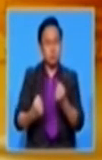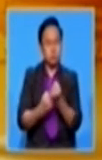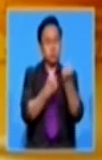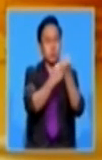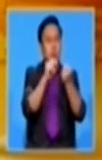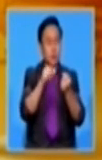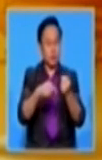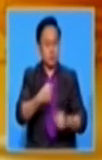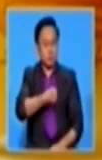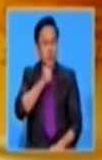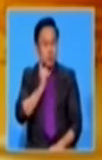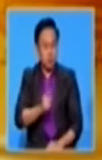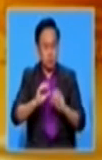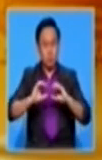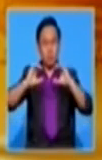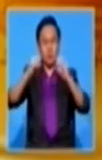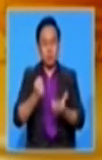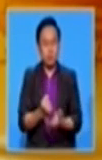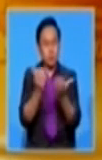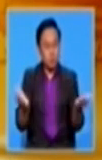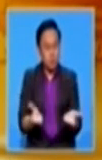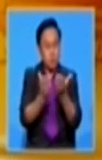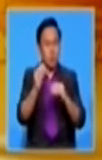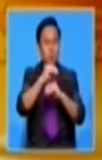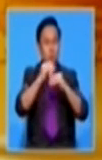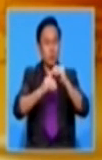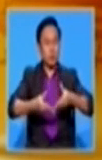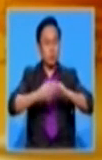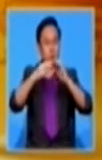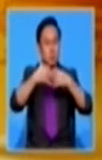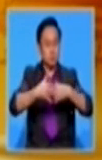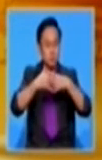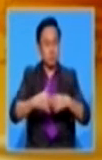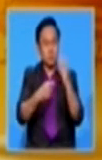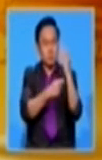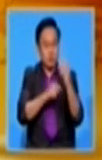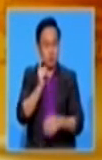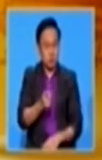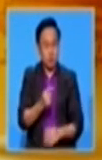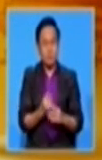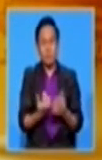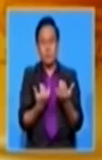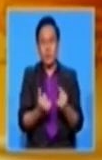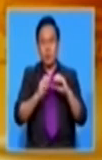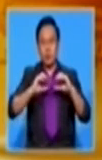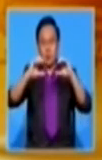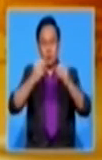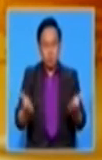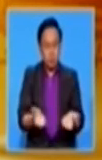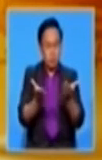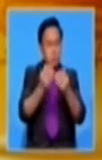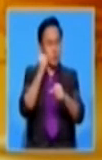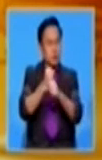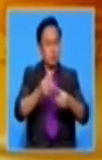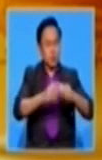ลุงอำเภอหัดใหญ่จังหวัดสงขลาซึ่งมีการตั้งเป้าไว้ในปี2564ว่าจะมีนักลงทุนเข้ามาลงทุนโรงงาน